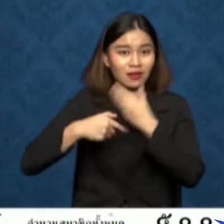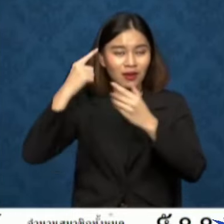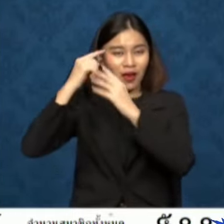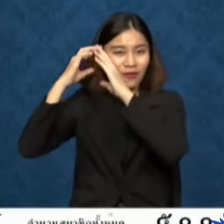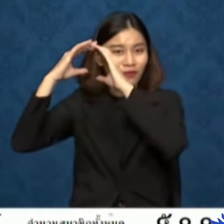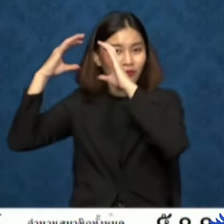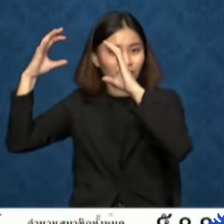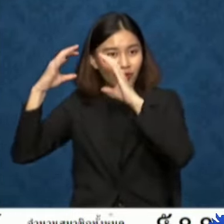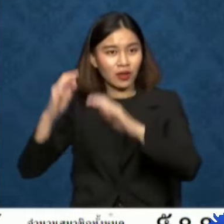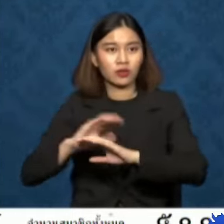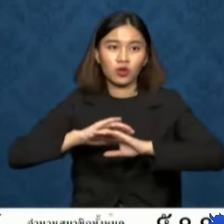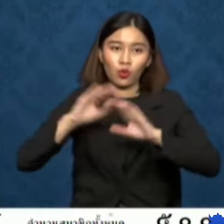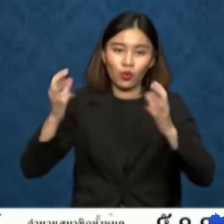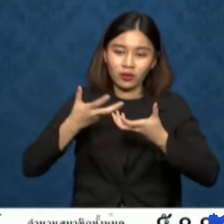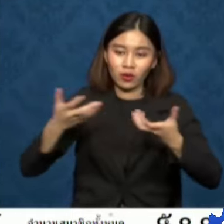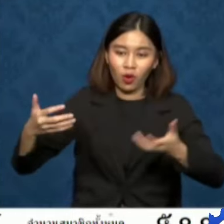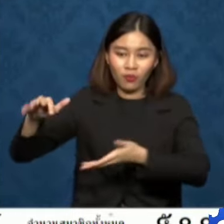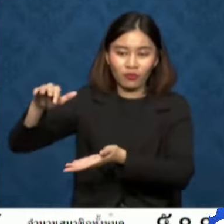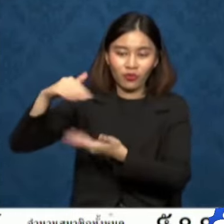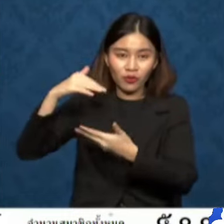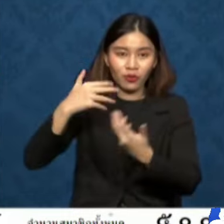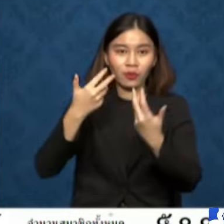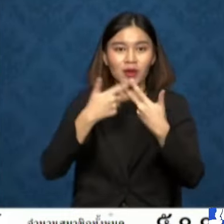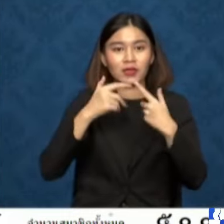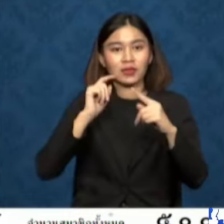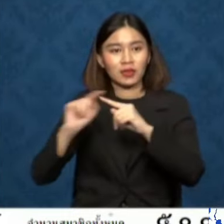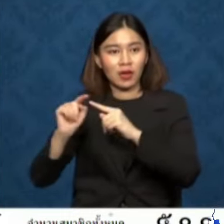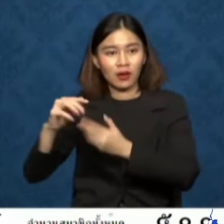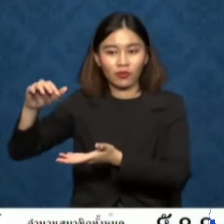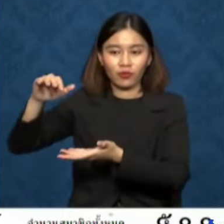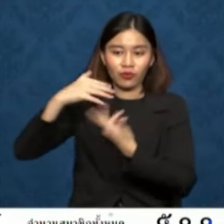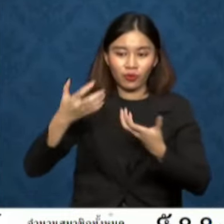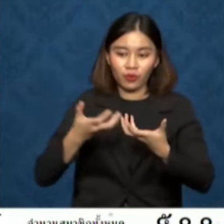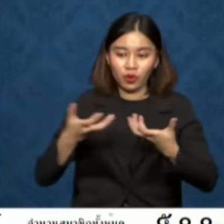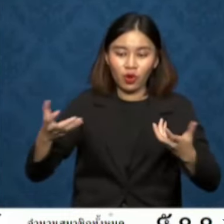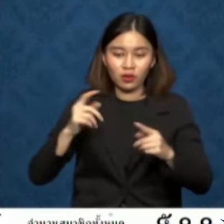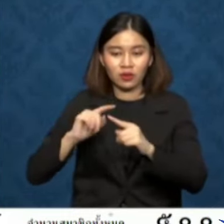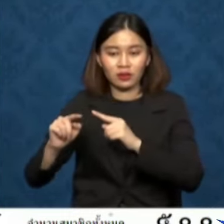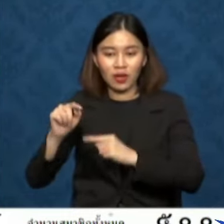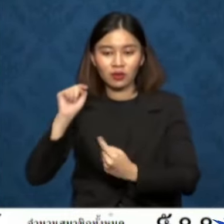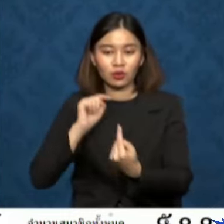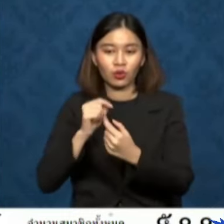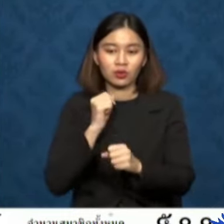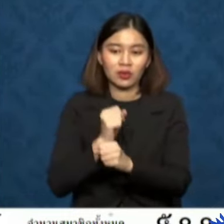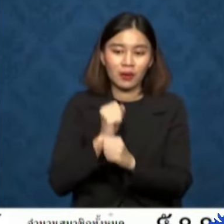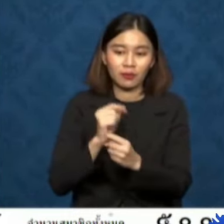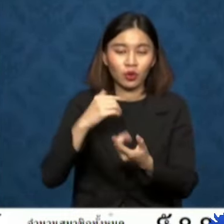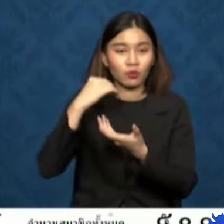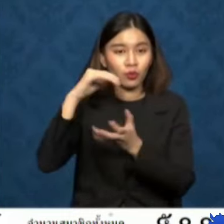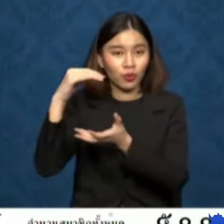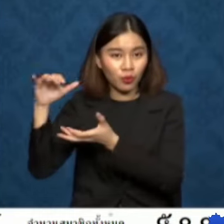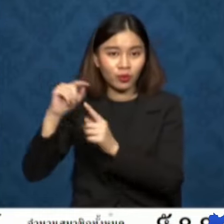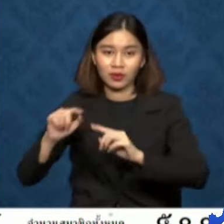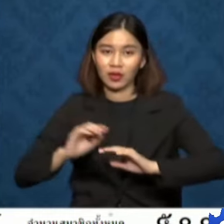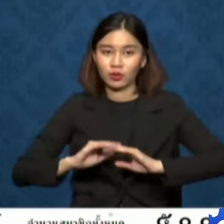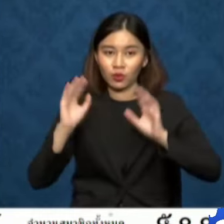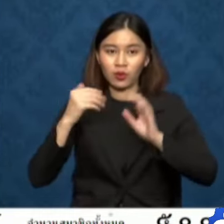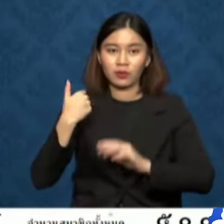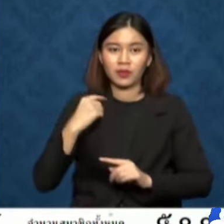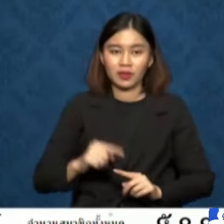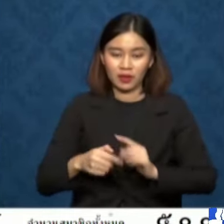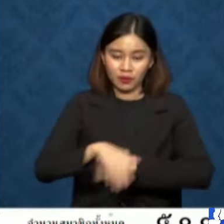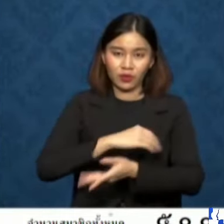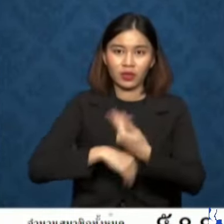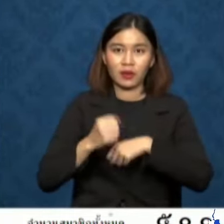เว้นภาษีขาเข้าเครื่องจักรขายกเว้นภาษีการนำเข้าวัตถุดิบมาใช้เพื่อการผลิตเพื่อการส่งออกแต่ในทาง